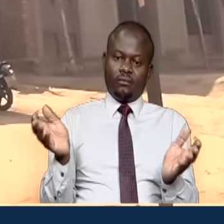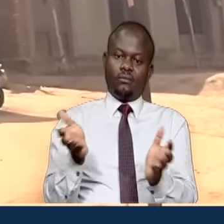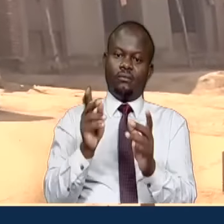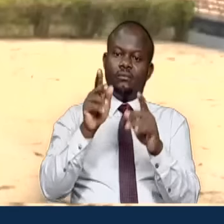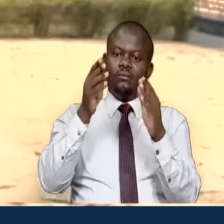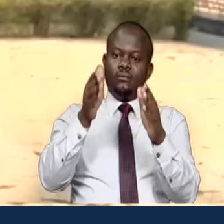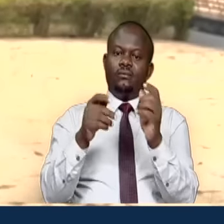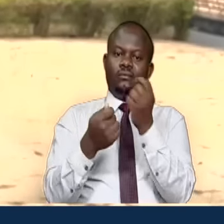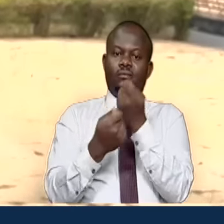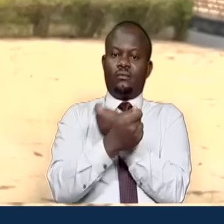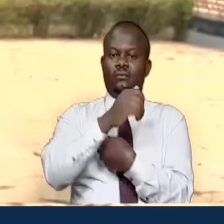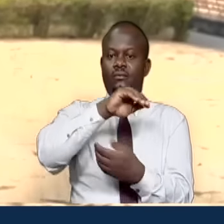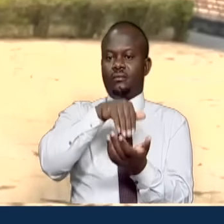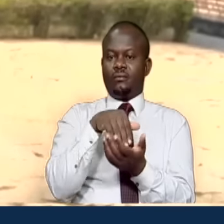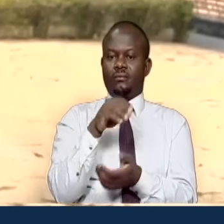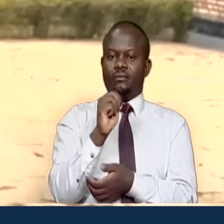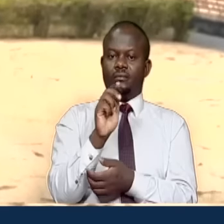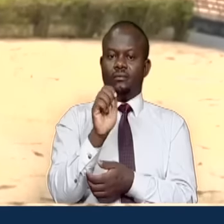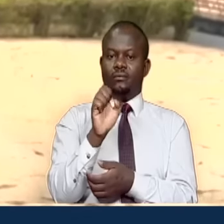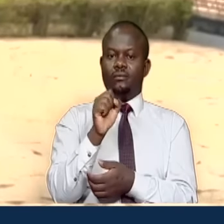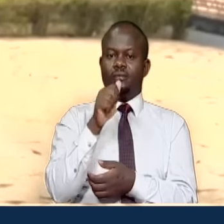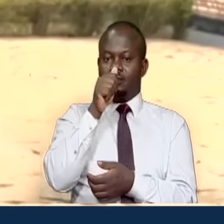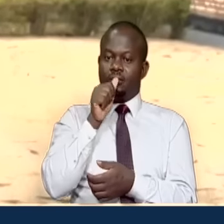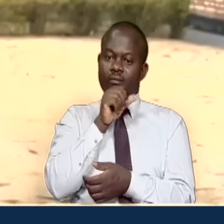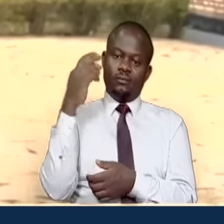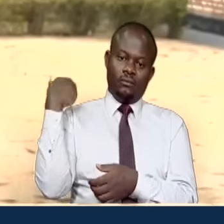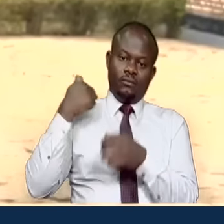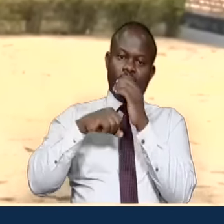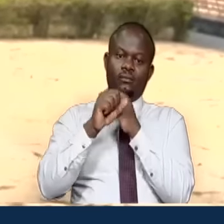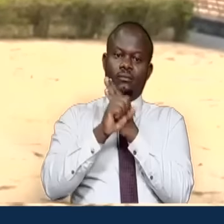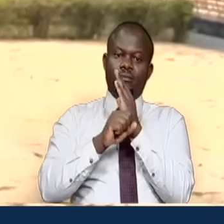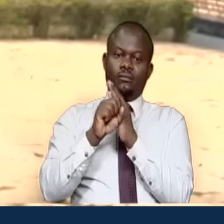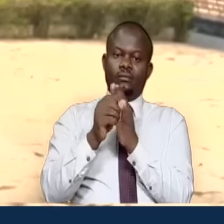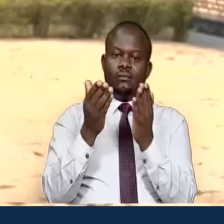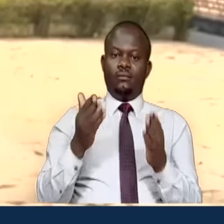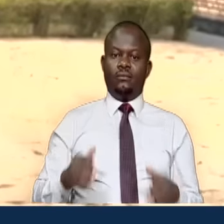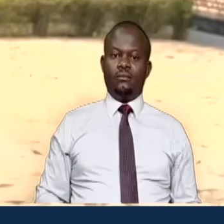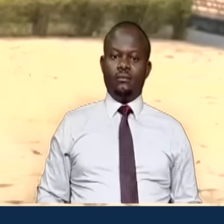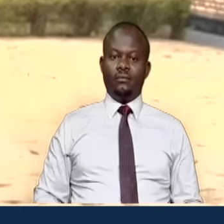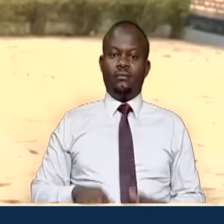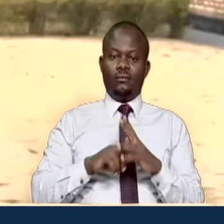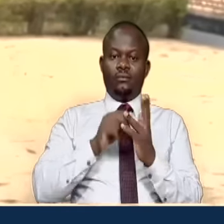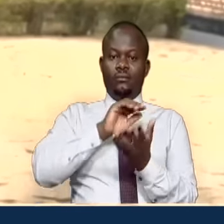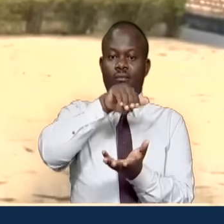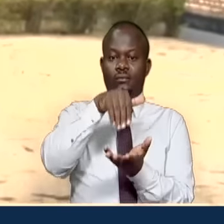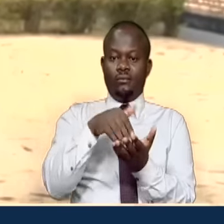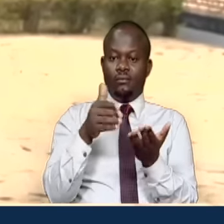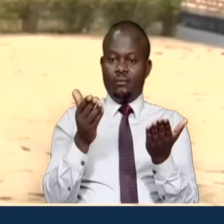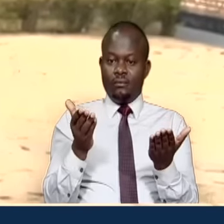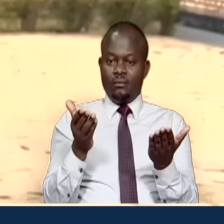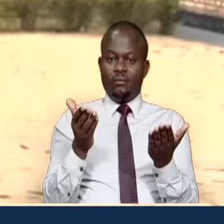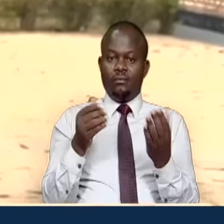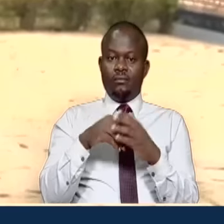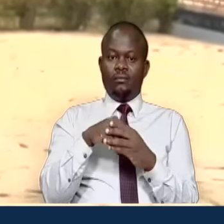kuvugurira isantre. Mutesi Hop ni umunyamabanga nshingwabikorwa w'uyu murenge wa Karangazi. Yatangiye kuba santre